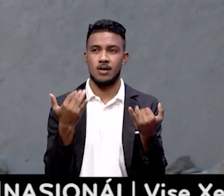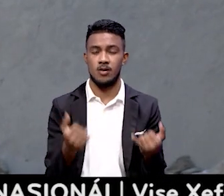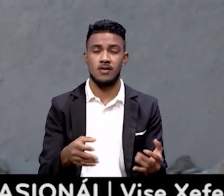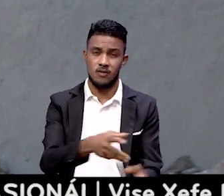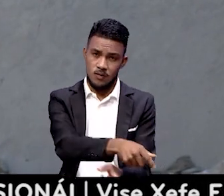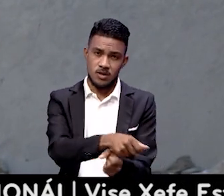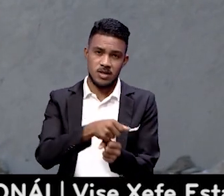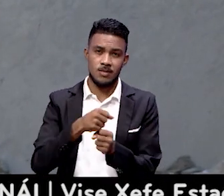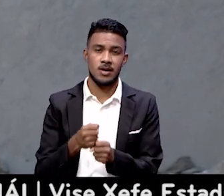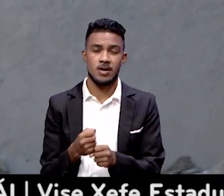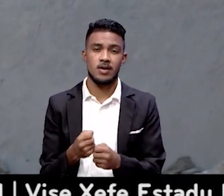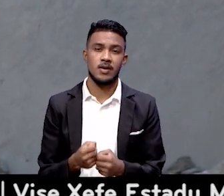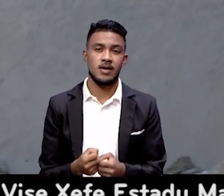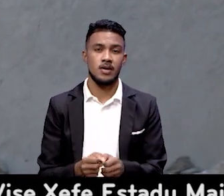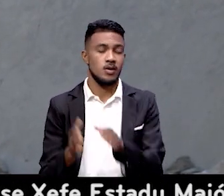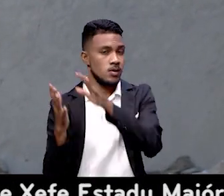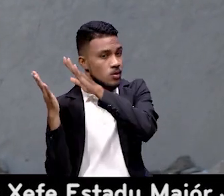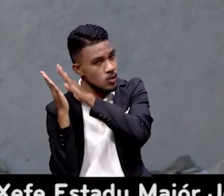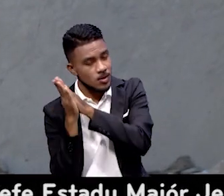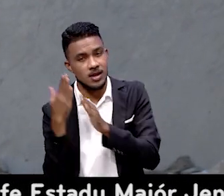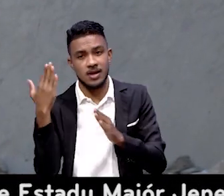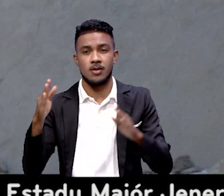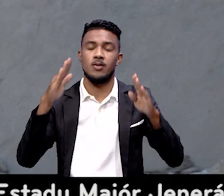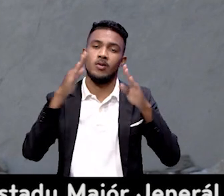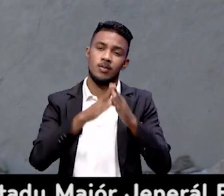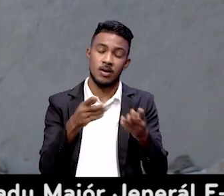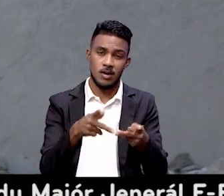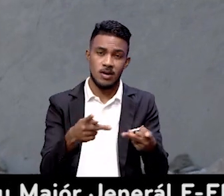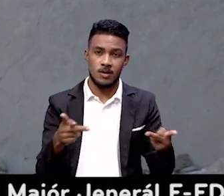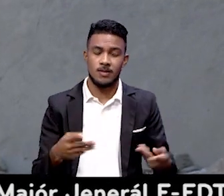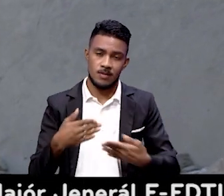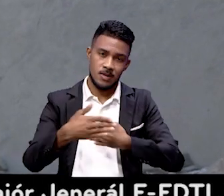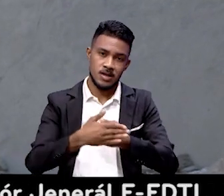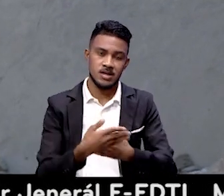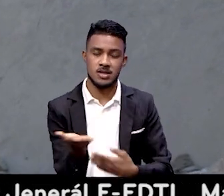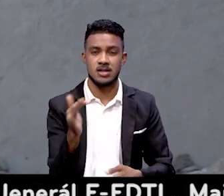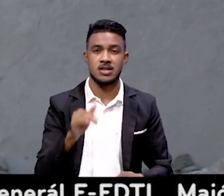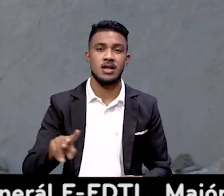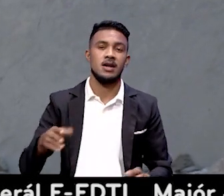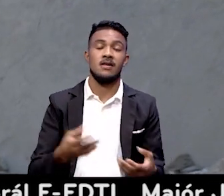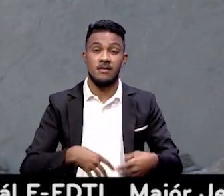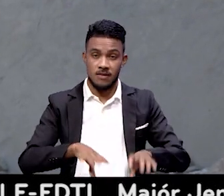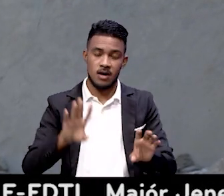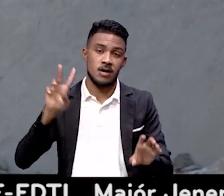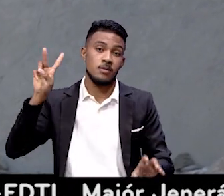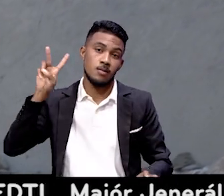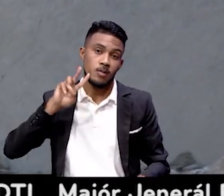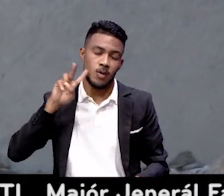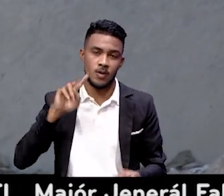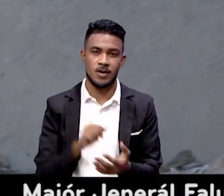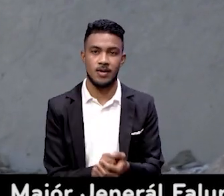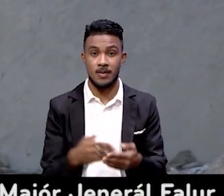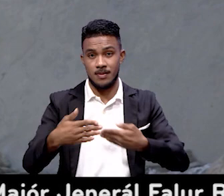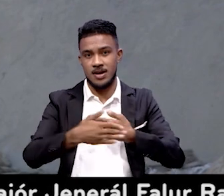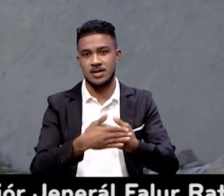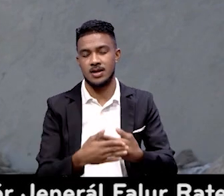mai to kati hamba mata tiswa be morfati sirfan moton sirfan moton ya agora Angan